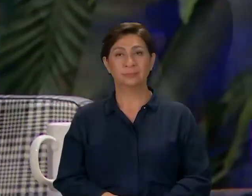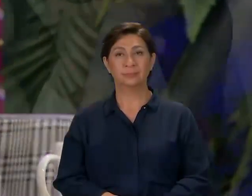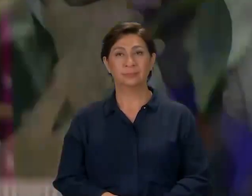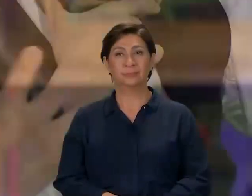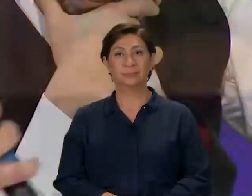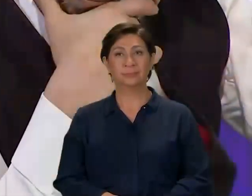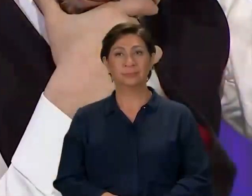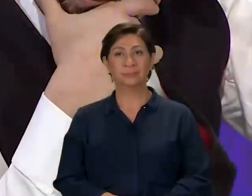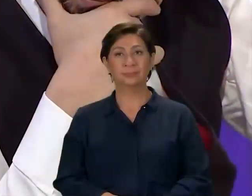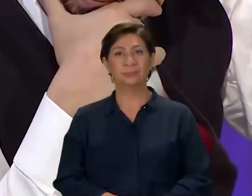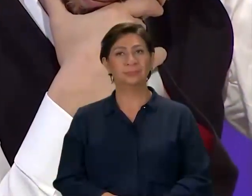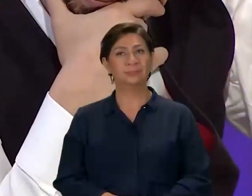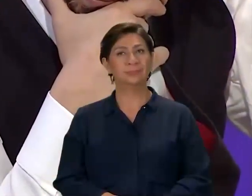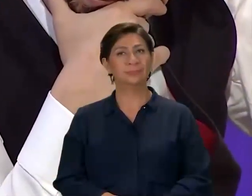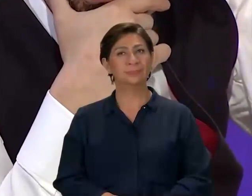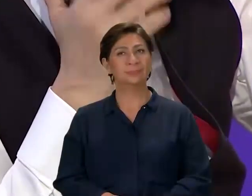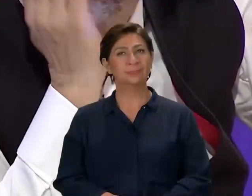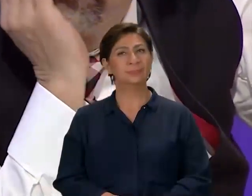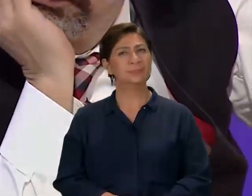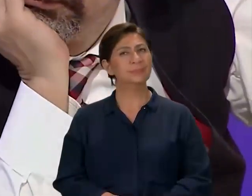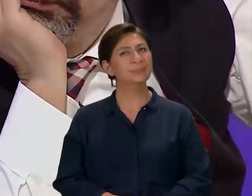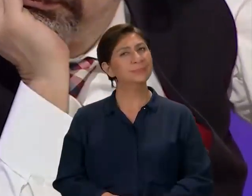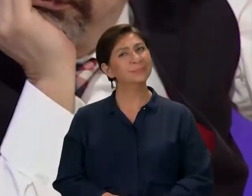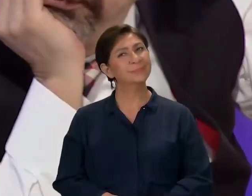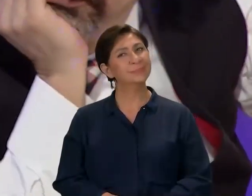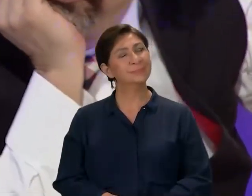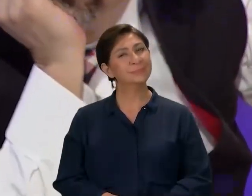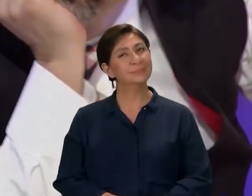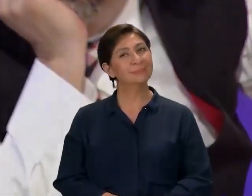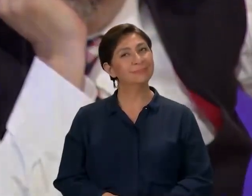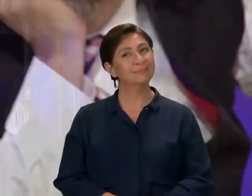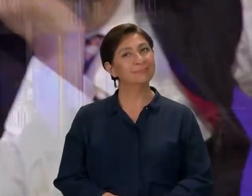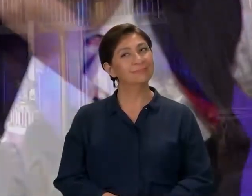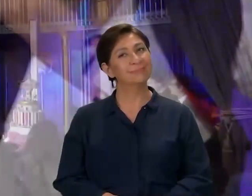κι αν έχεις κι εσύ κάτι να μου πεις